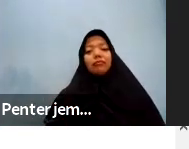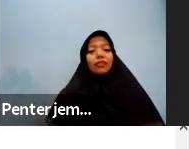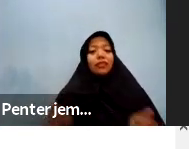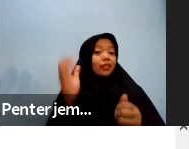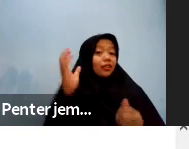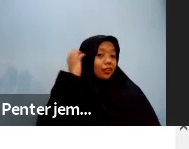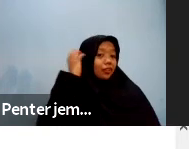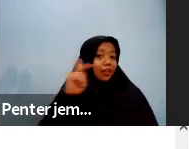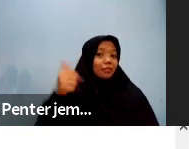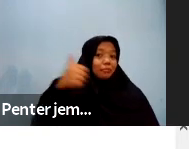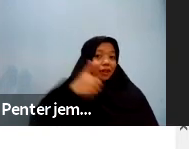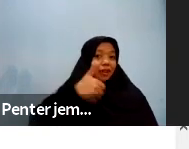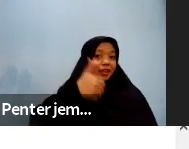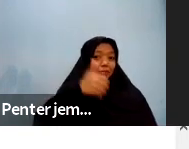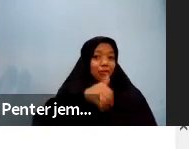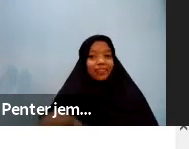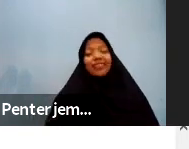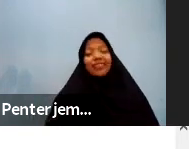ceritanya